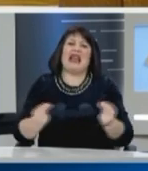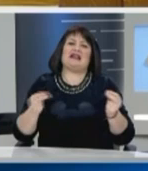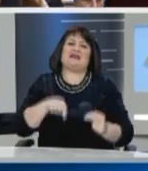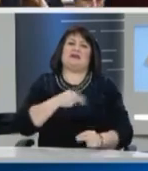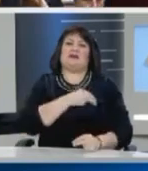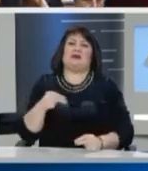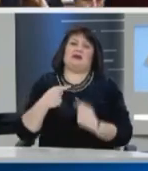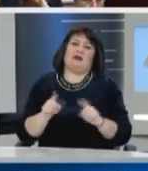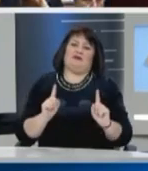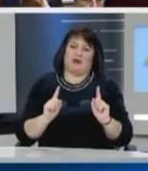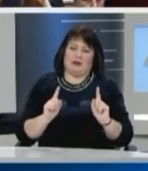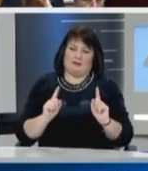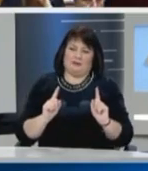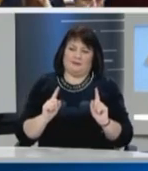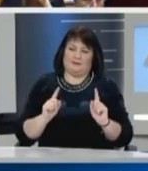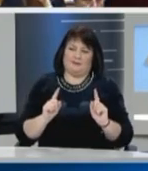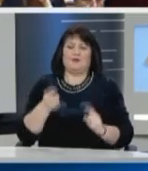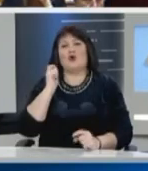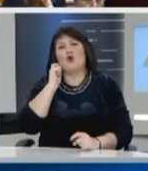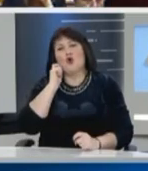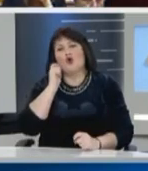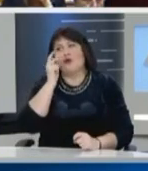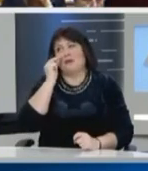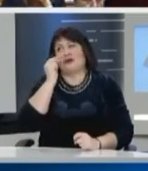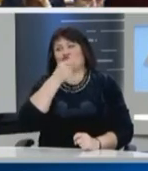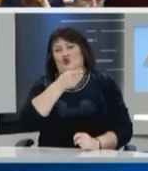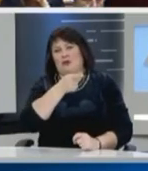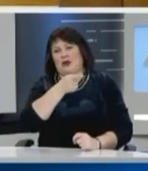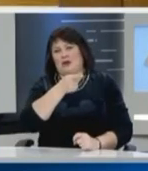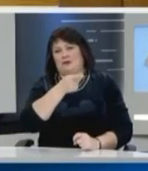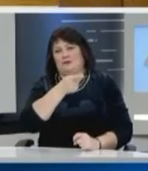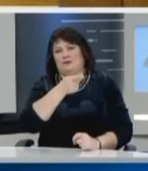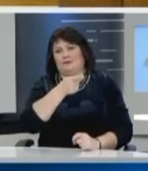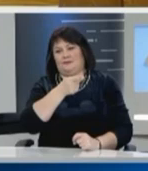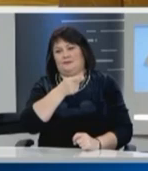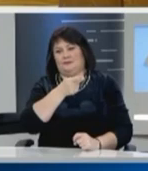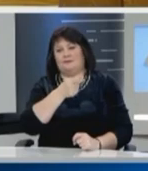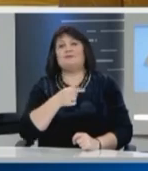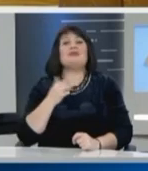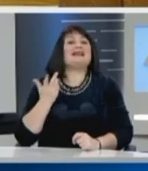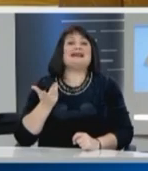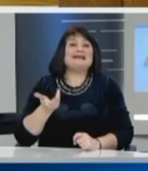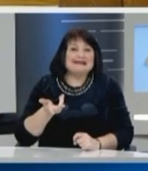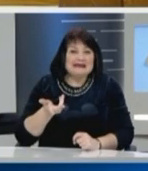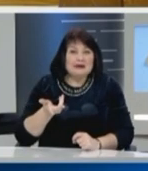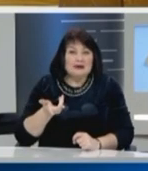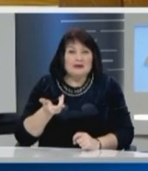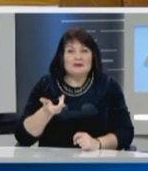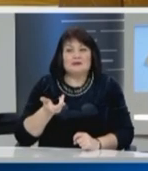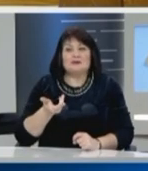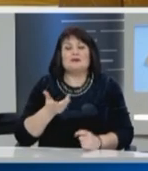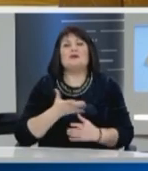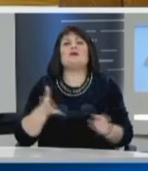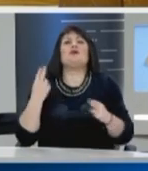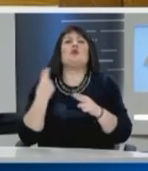της διαφοράς, για την ονομασία της γειτονικής χώρας, που αποτελούσε και αποτελεί, αν δεν λυθεί,